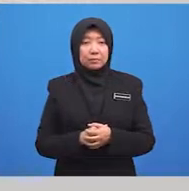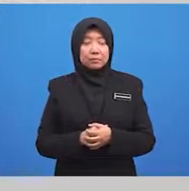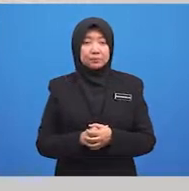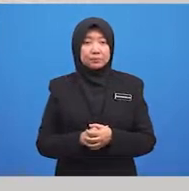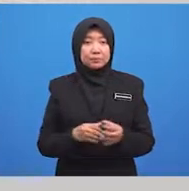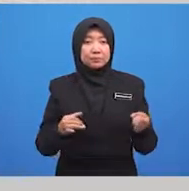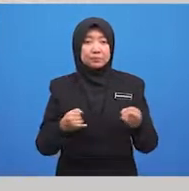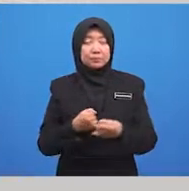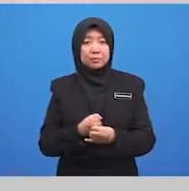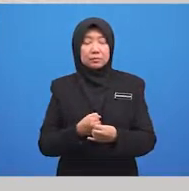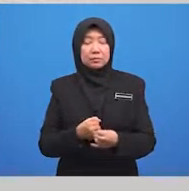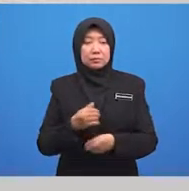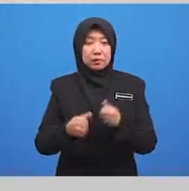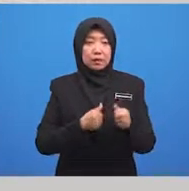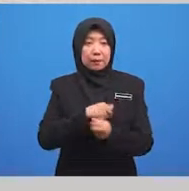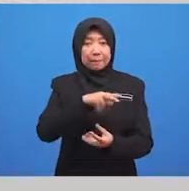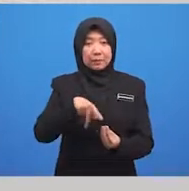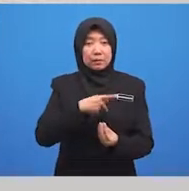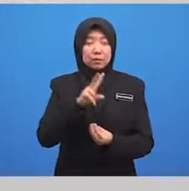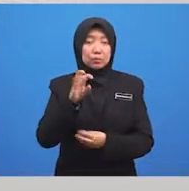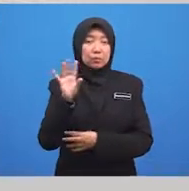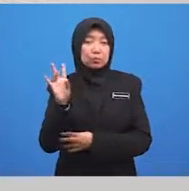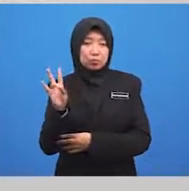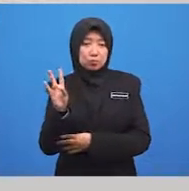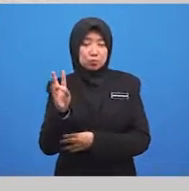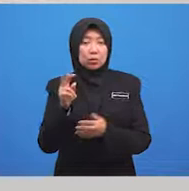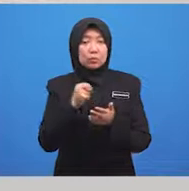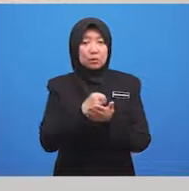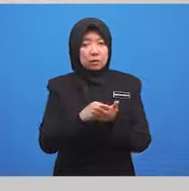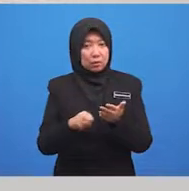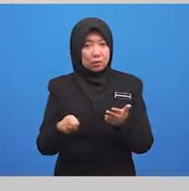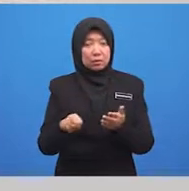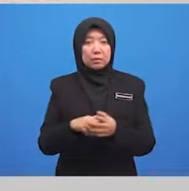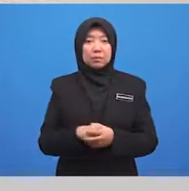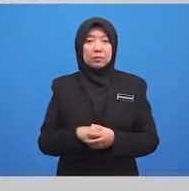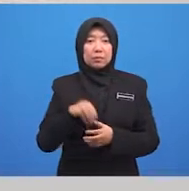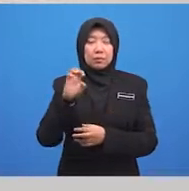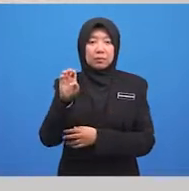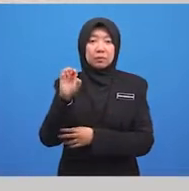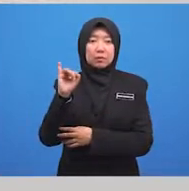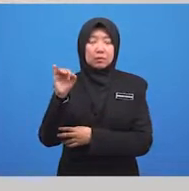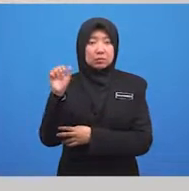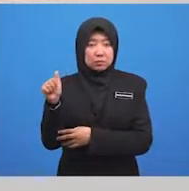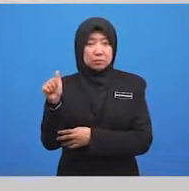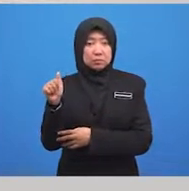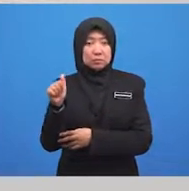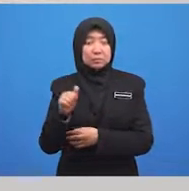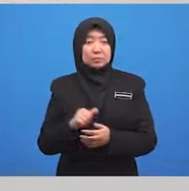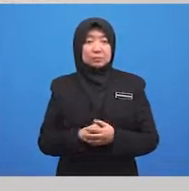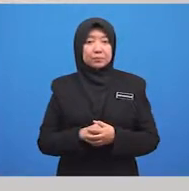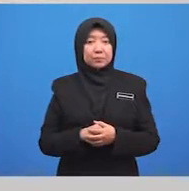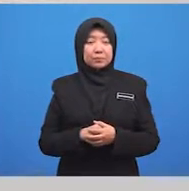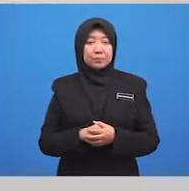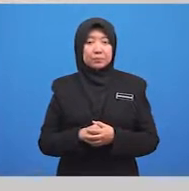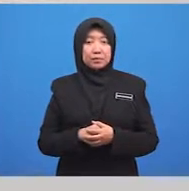Jabatan Alam Sekitar 2007, penilaian impak alam sekitar atau Environment Impact Assessment